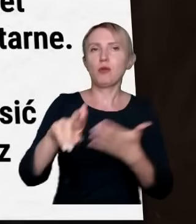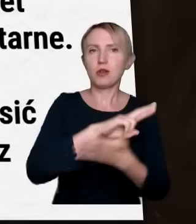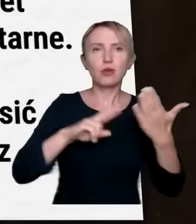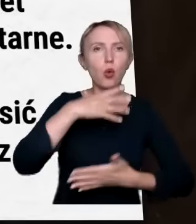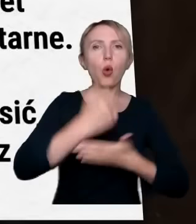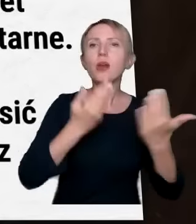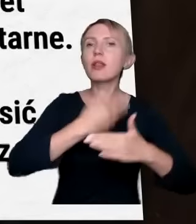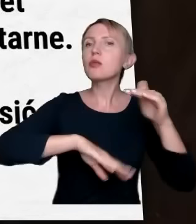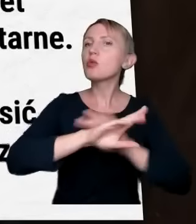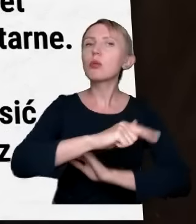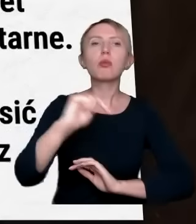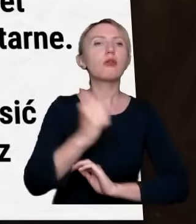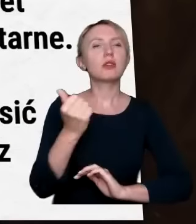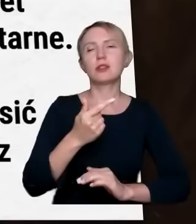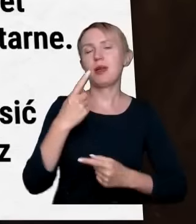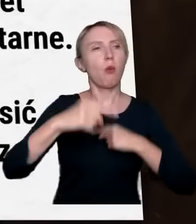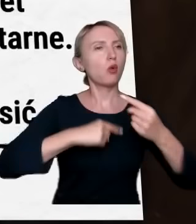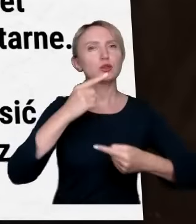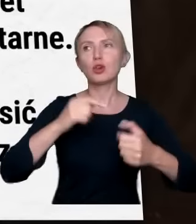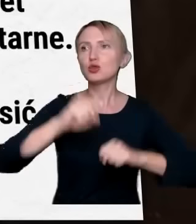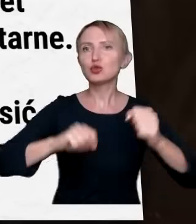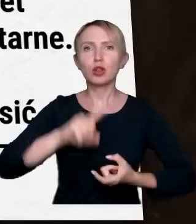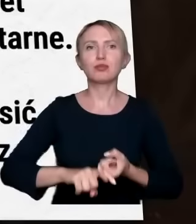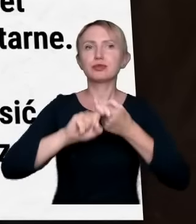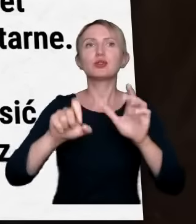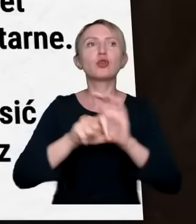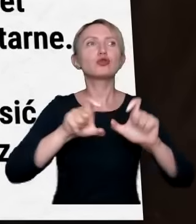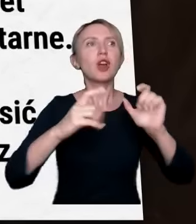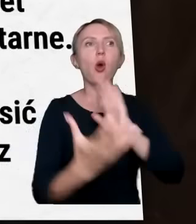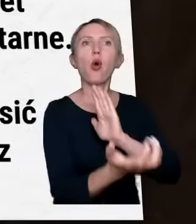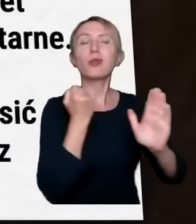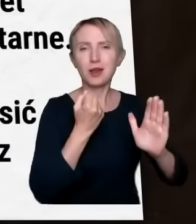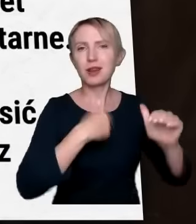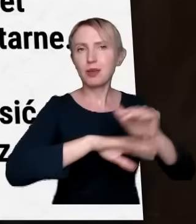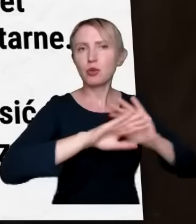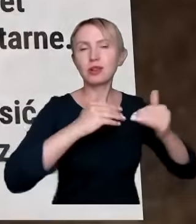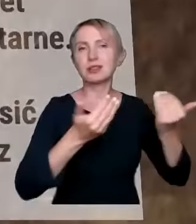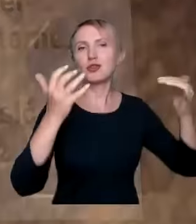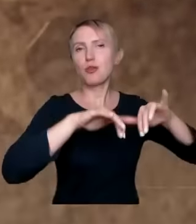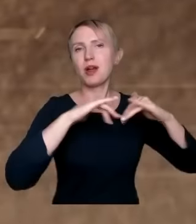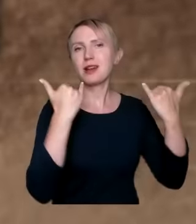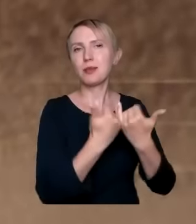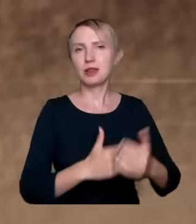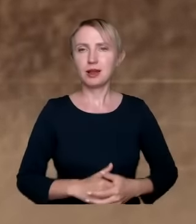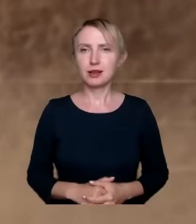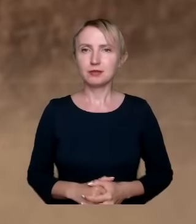immunitetu, powinny zawiesić postępowanie sądowe do czasu uchylenia tego immunitetu przez zgromadzenie parlamentarne.